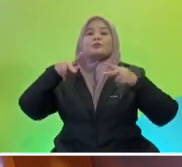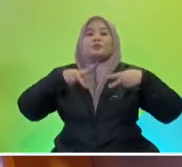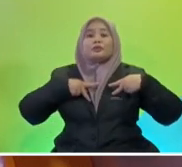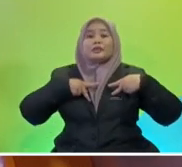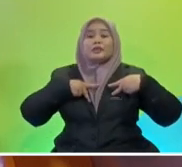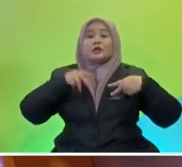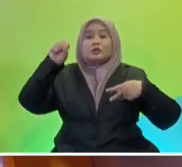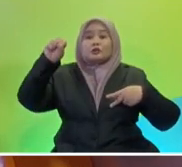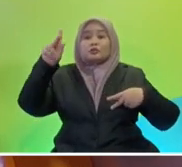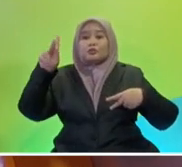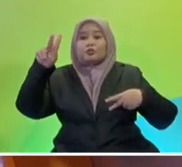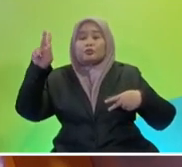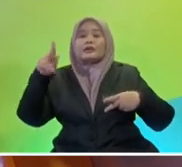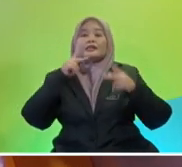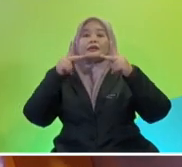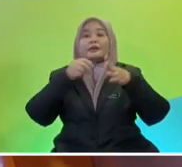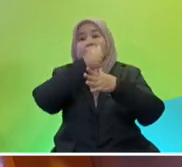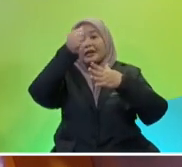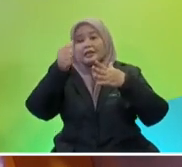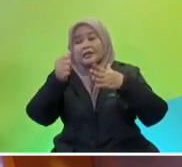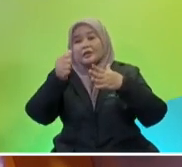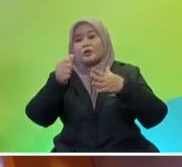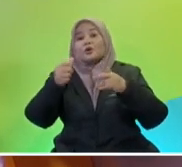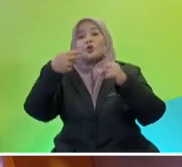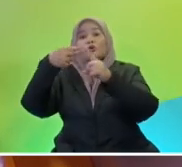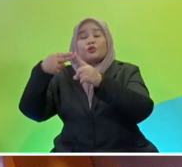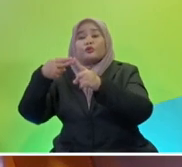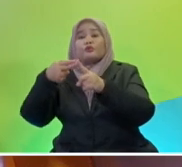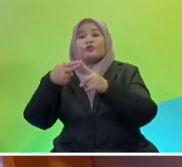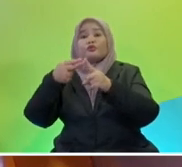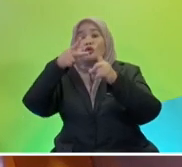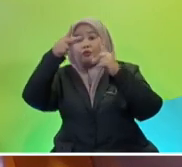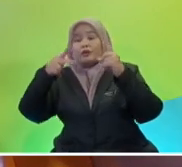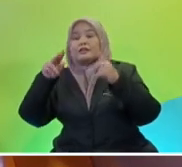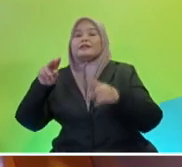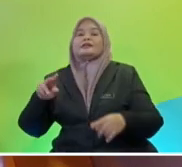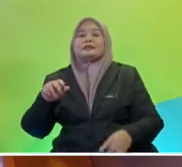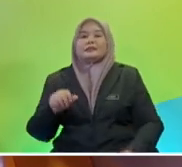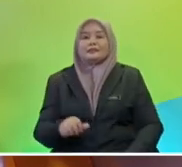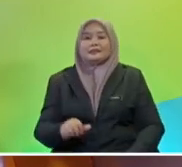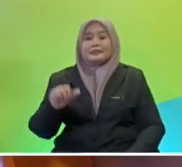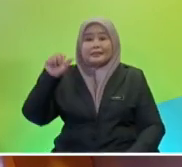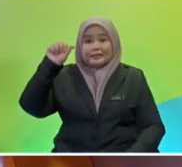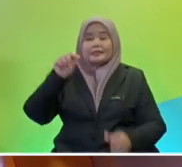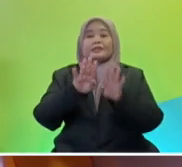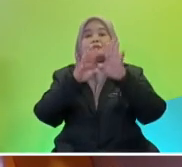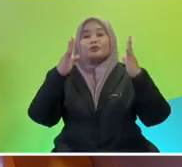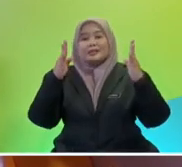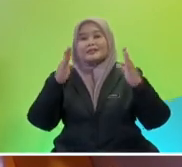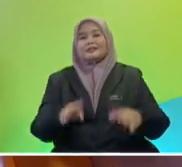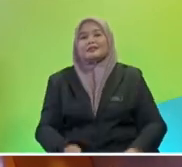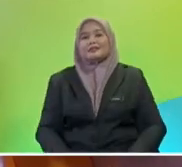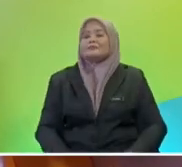suku kata yang berakhir dengan huruf vokal yang dikenal sebagai suku kata terbuka